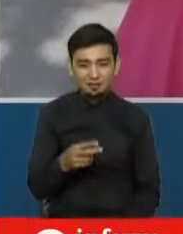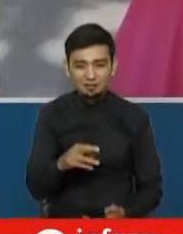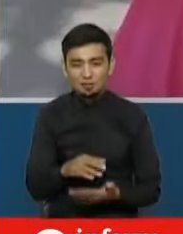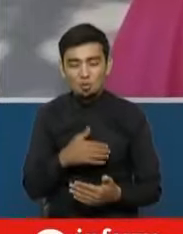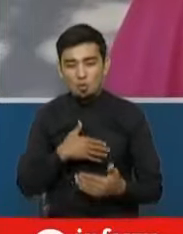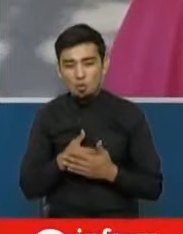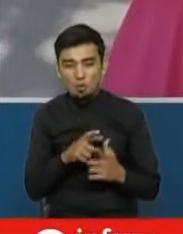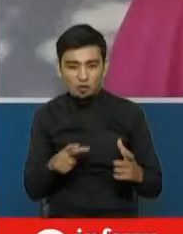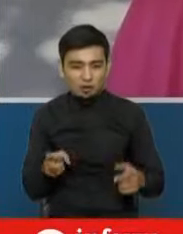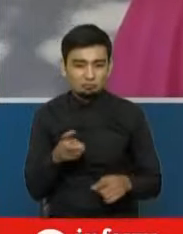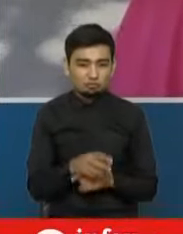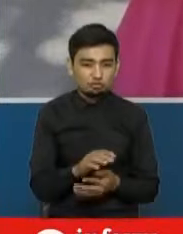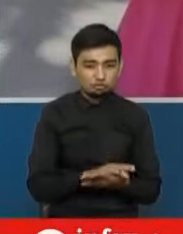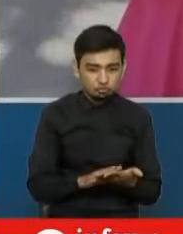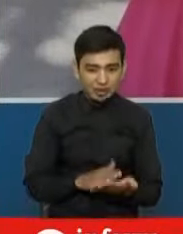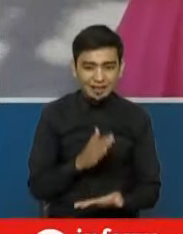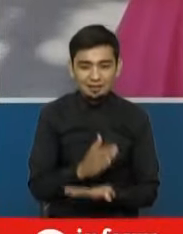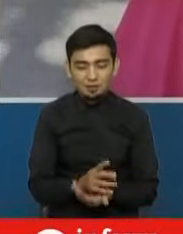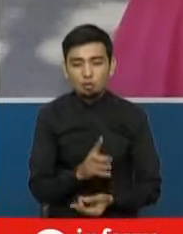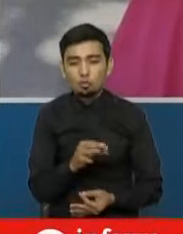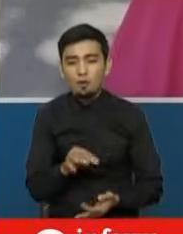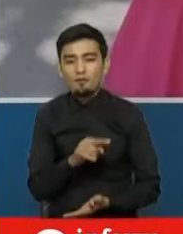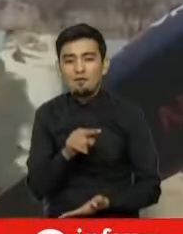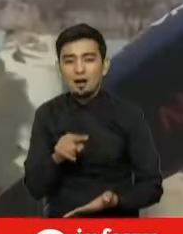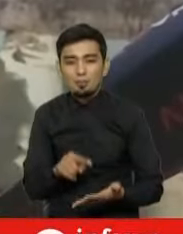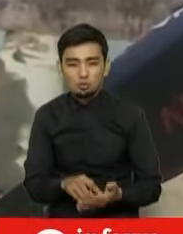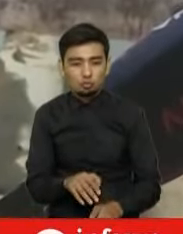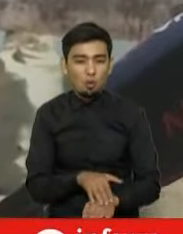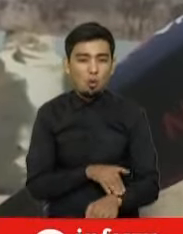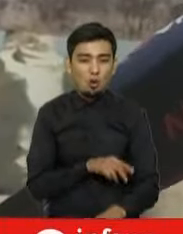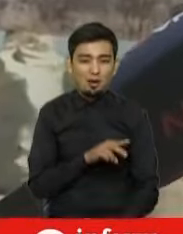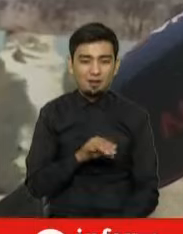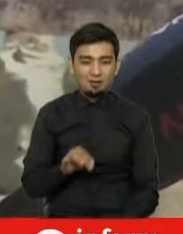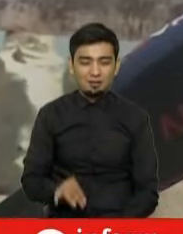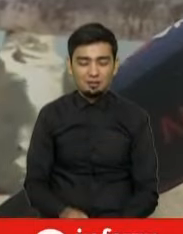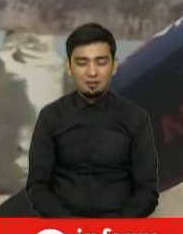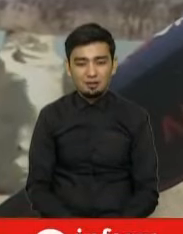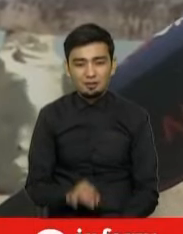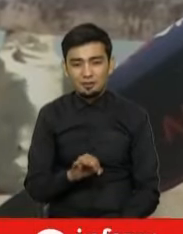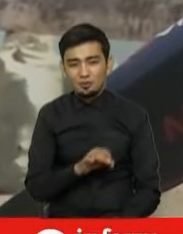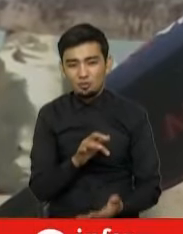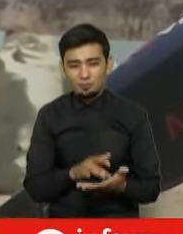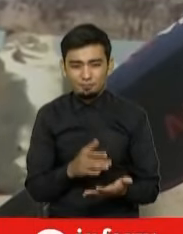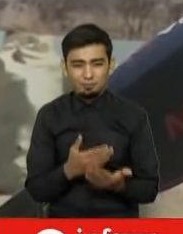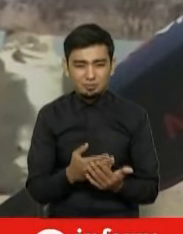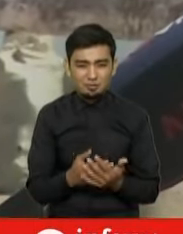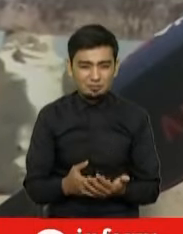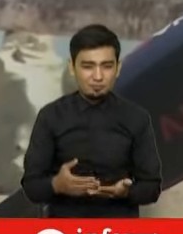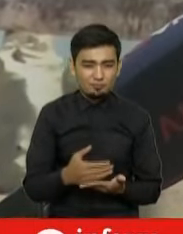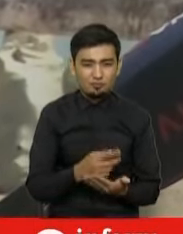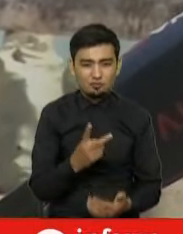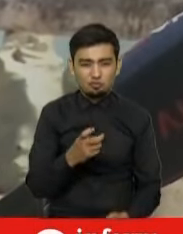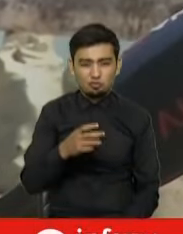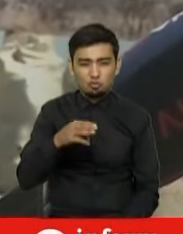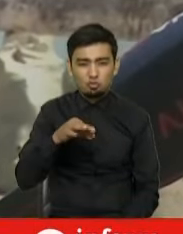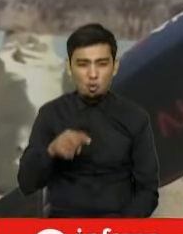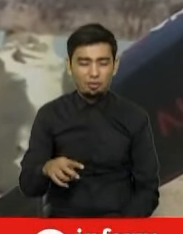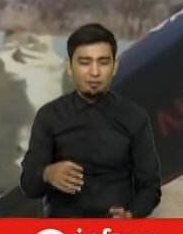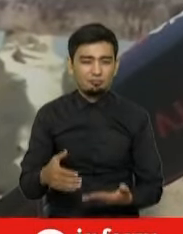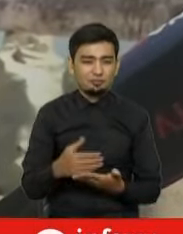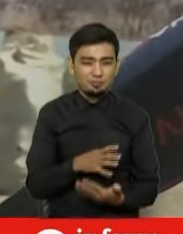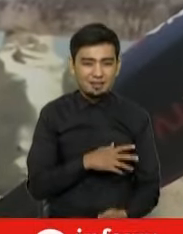Активисты очищают территорию, но вопрос, надолго ли? По городу собрано более 200 тонн, по области у нас